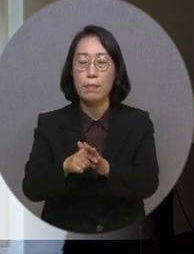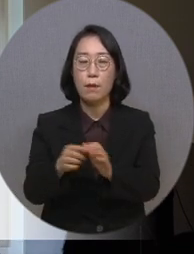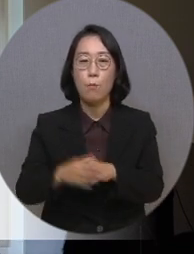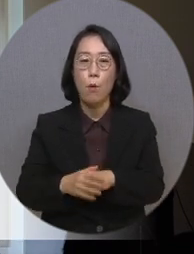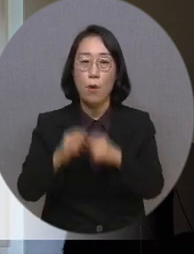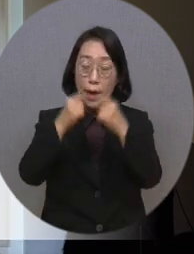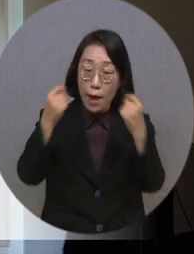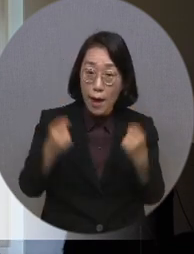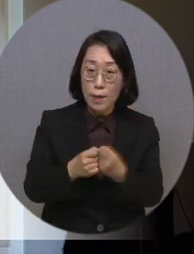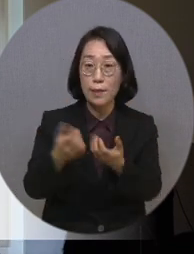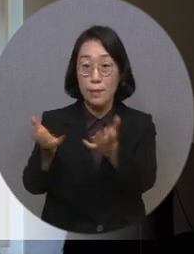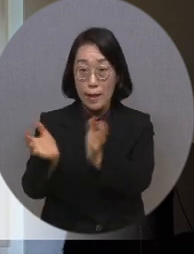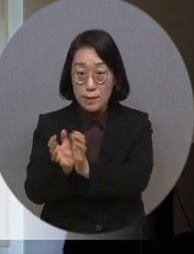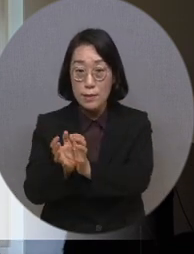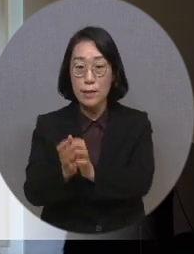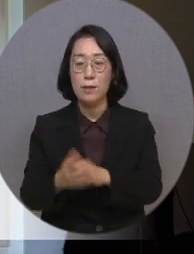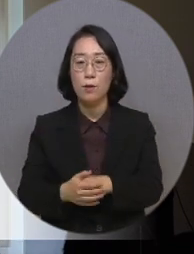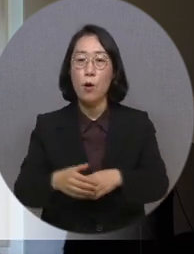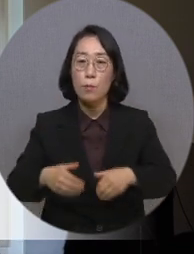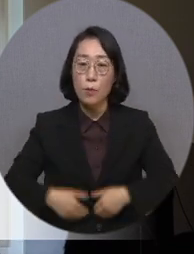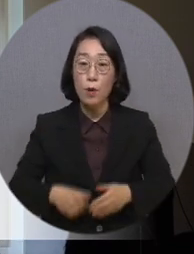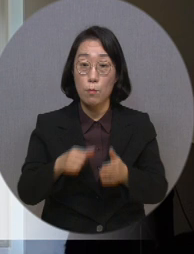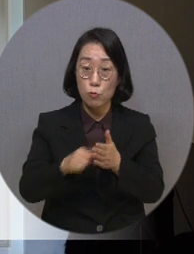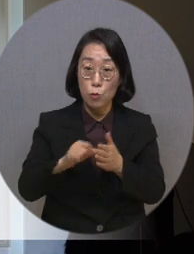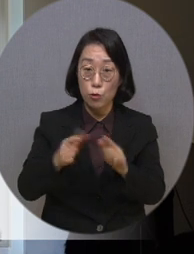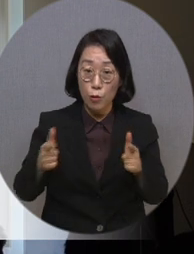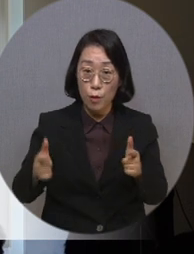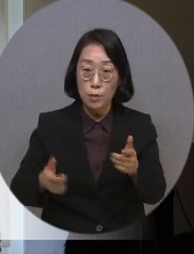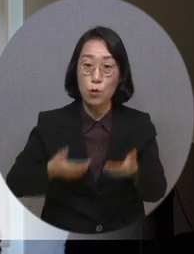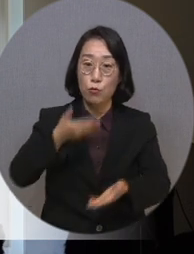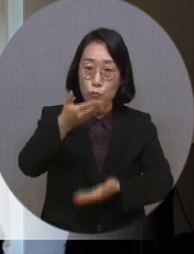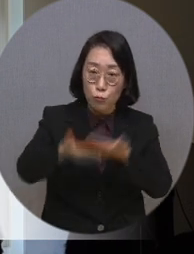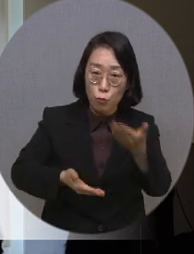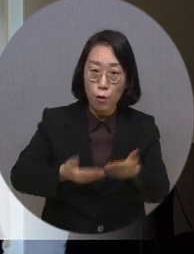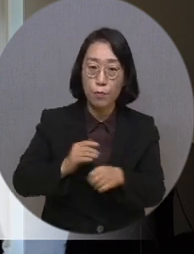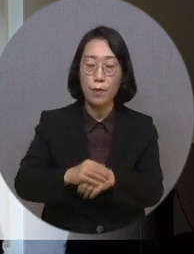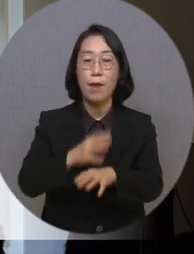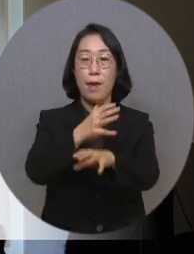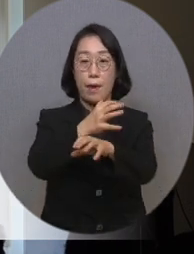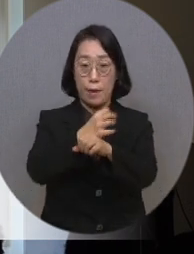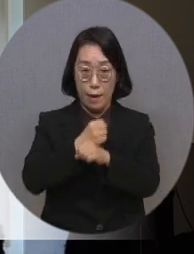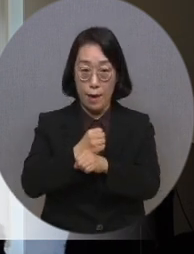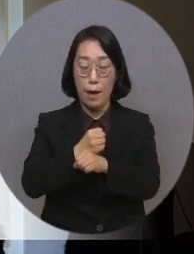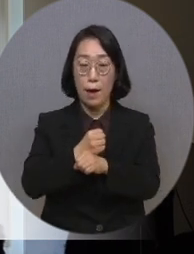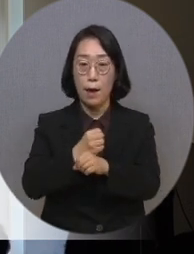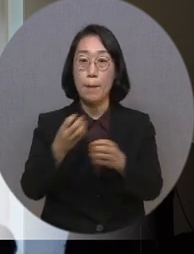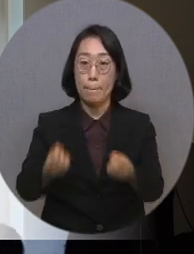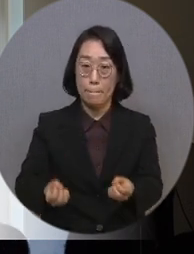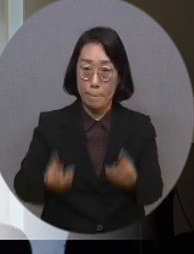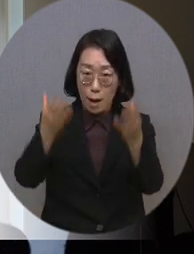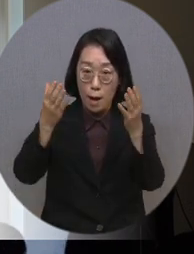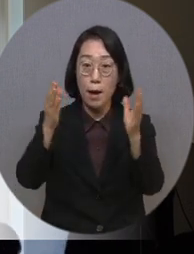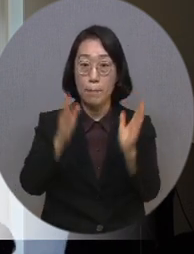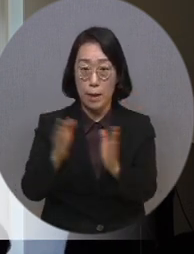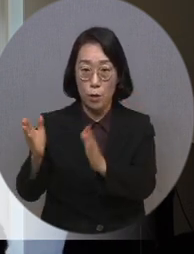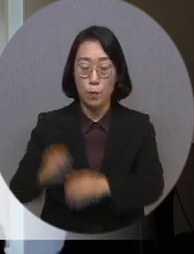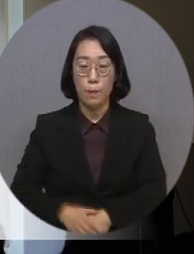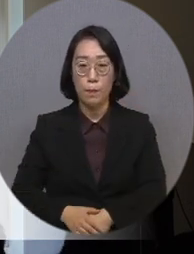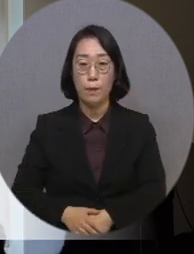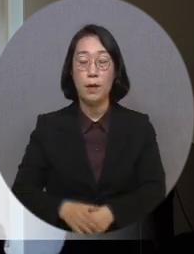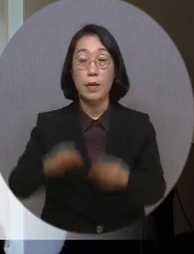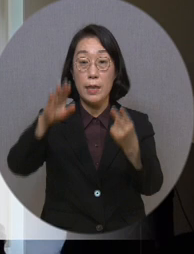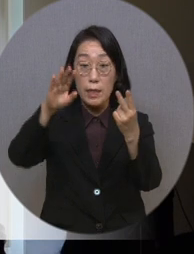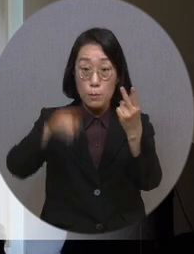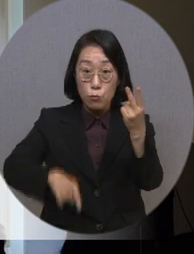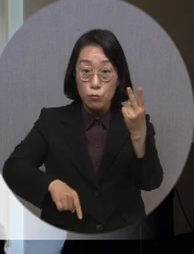및 단체에서 동포들에게 필요한 후원 물품을 전달하는 후원 약정식으로 마련되어 있습니다.